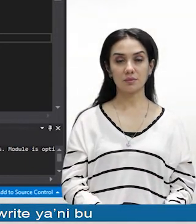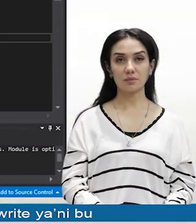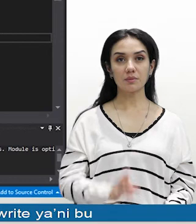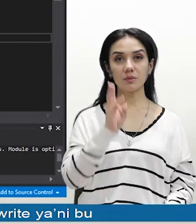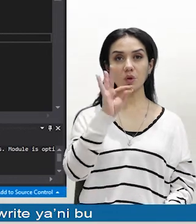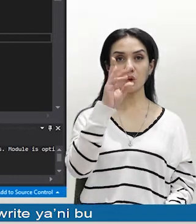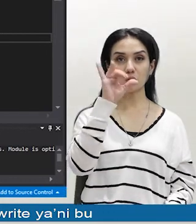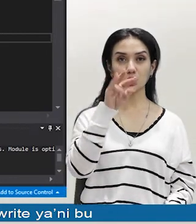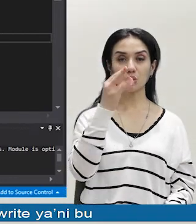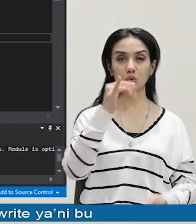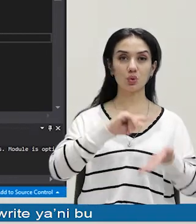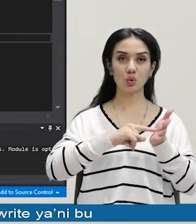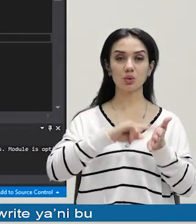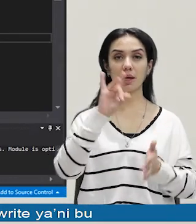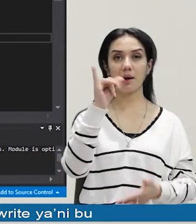console.write